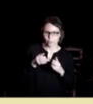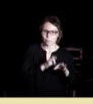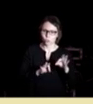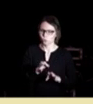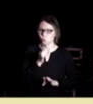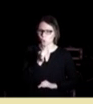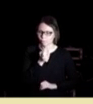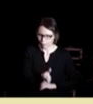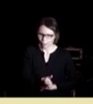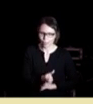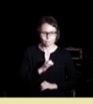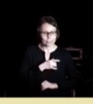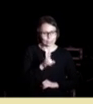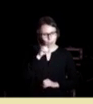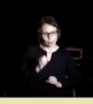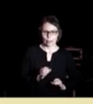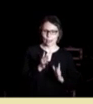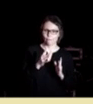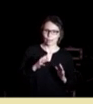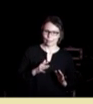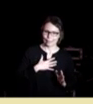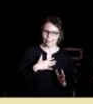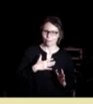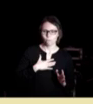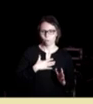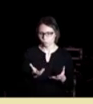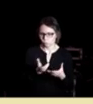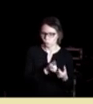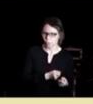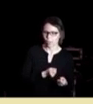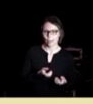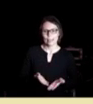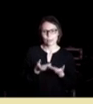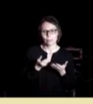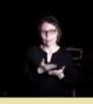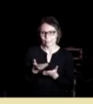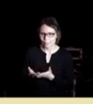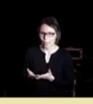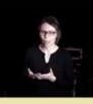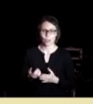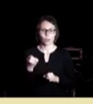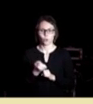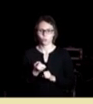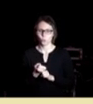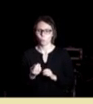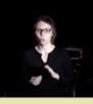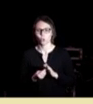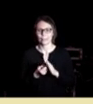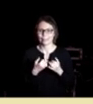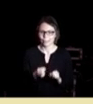medikasjon nødvendig for at du skal kunne leve et liv, for at du skal kunne ta imot hjelpetjenester, det være seg jobbstøttende